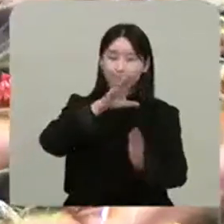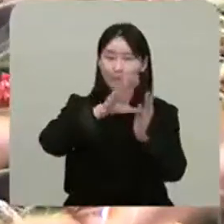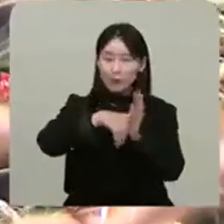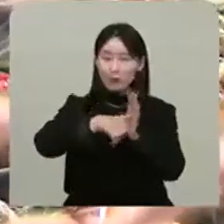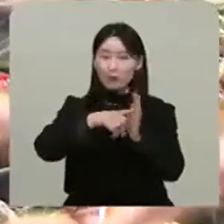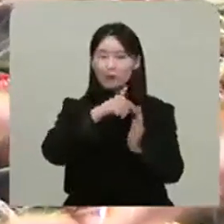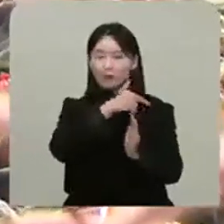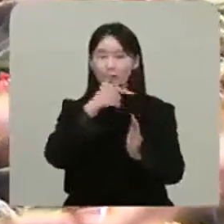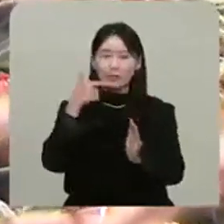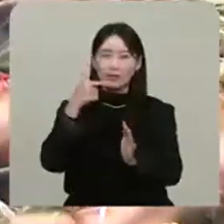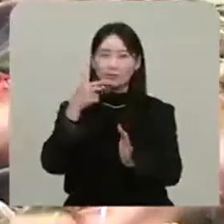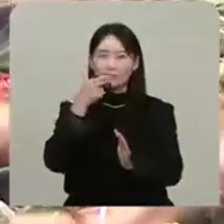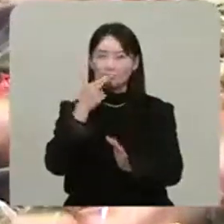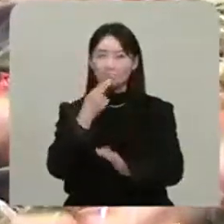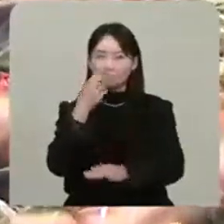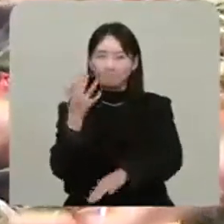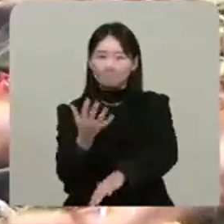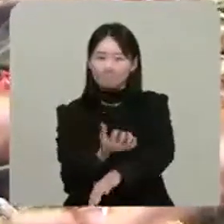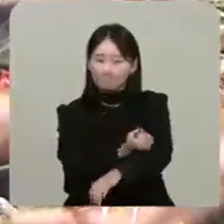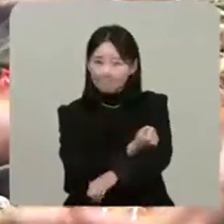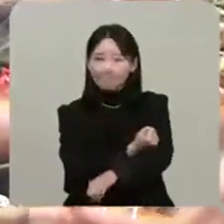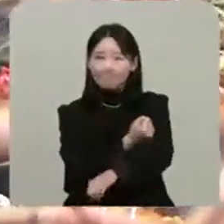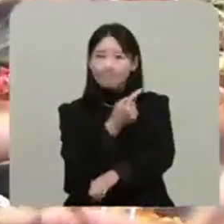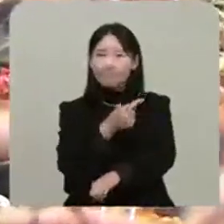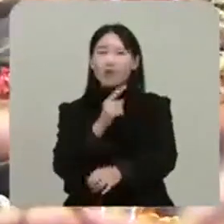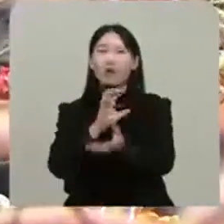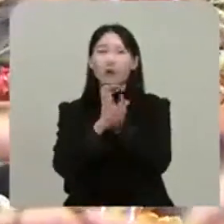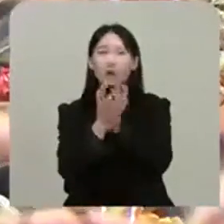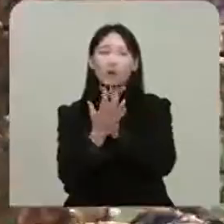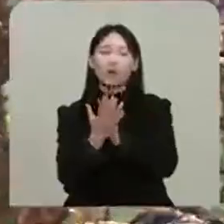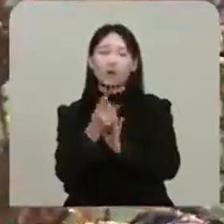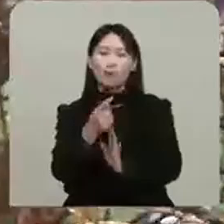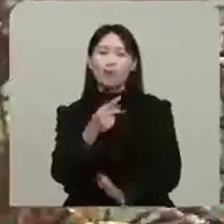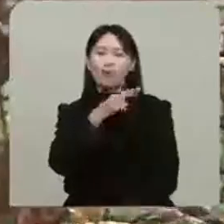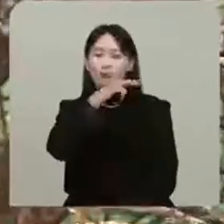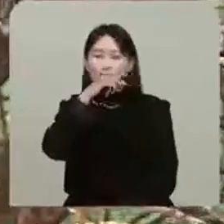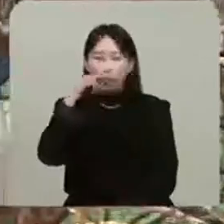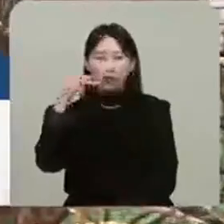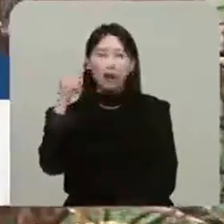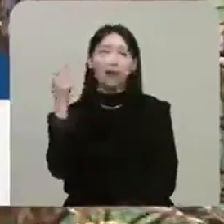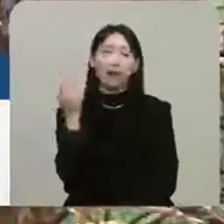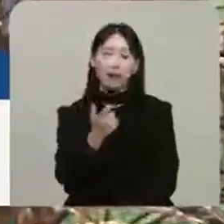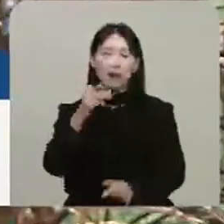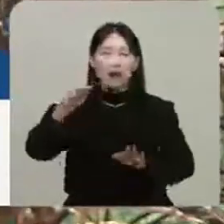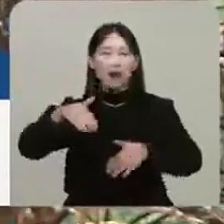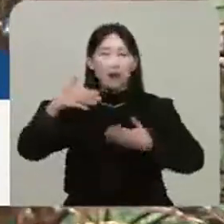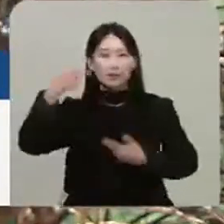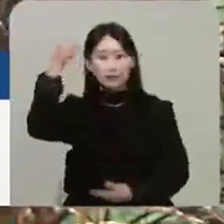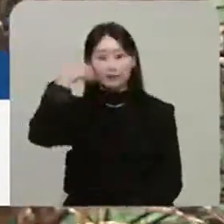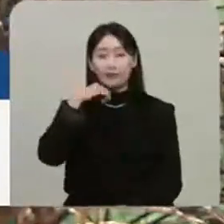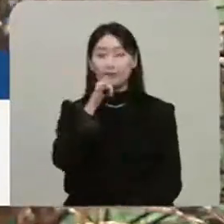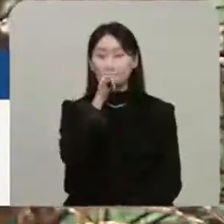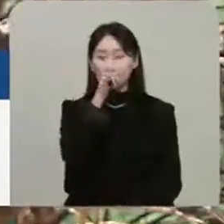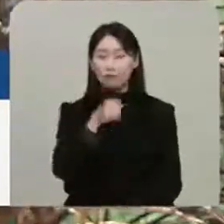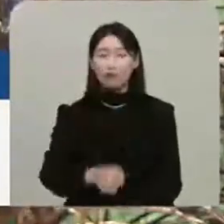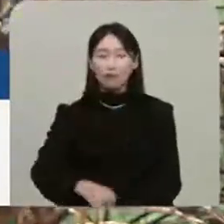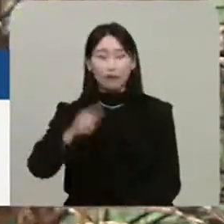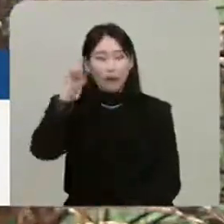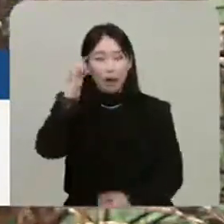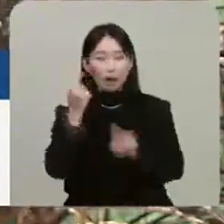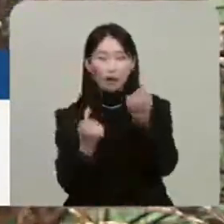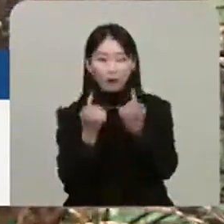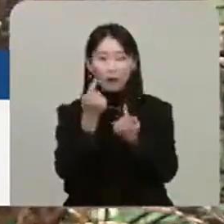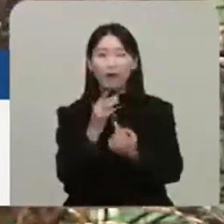진한 국화 향기가 가을의 정취를 전합니다. 생각보다 아주 웅장하면서 좋은